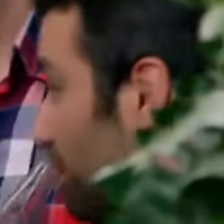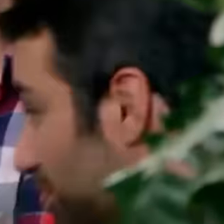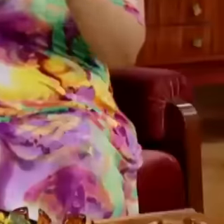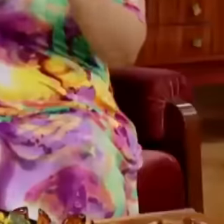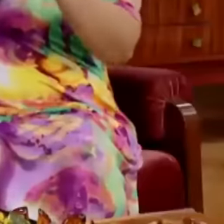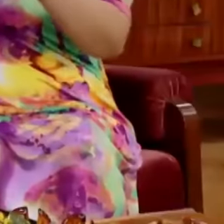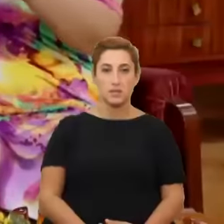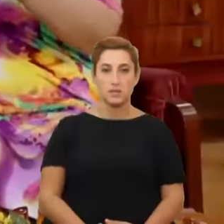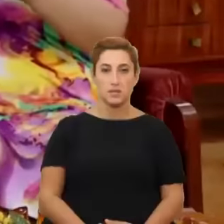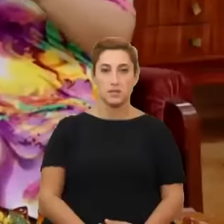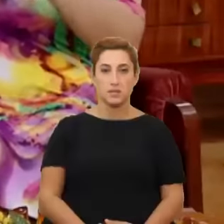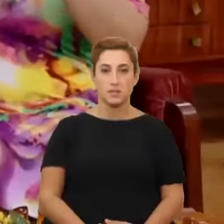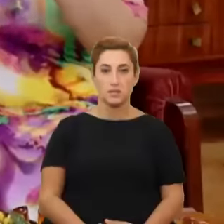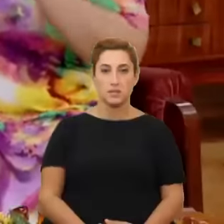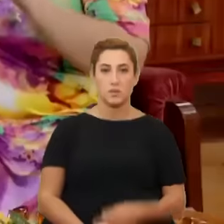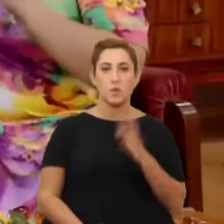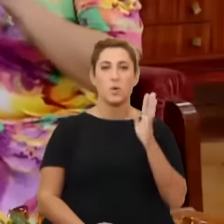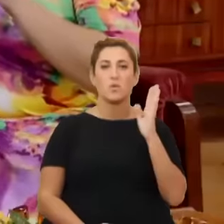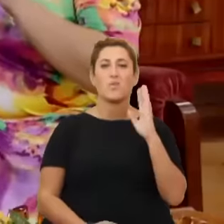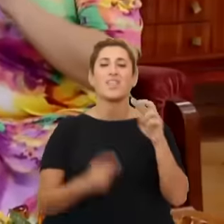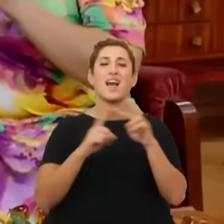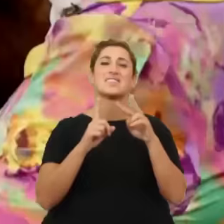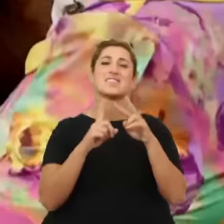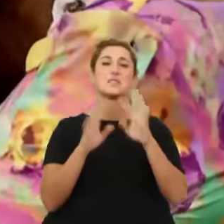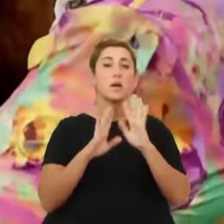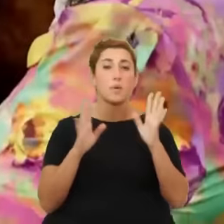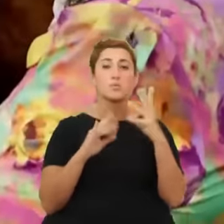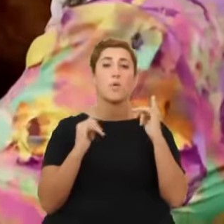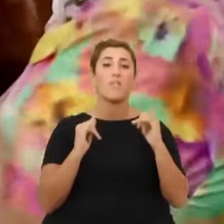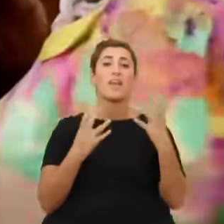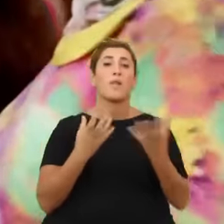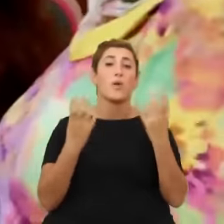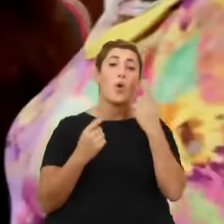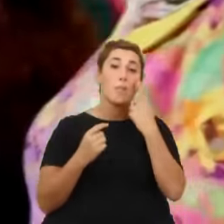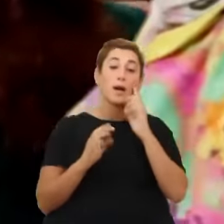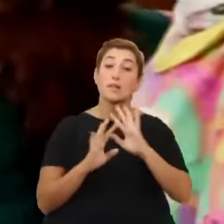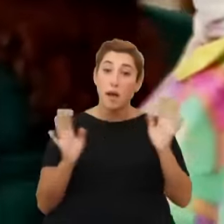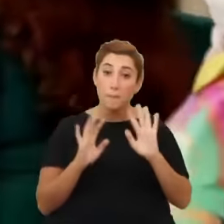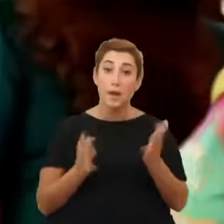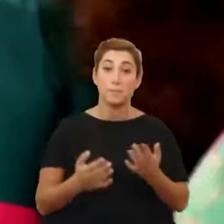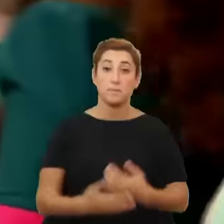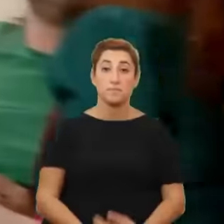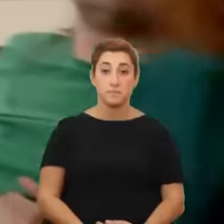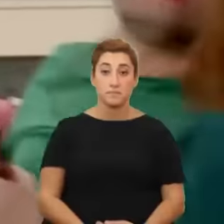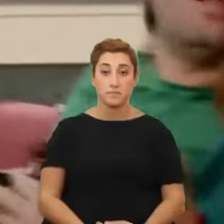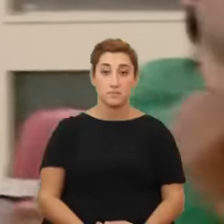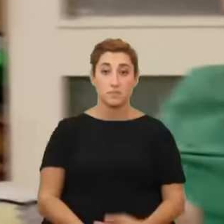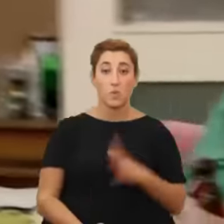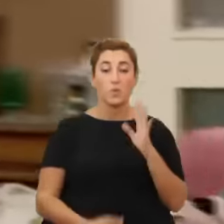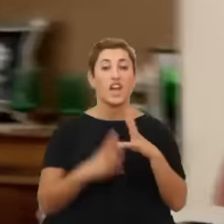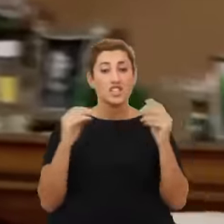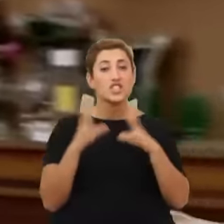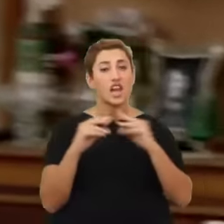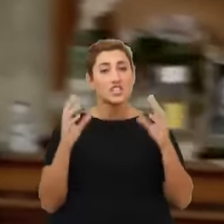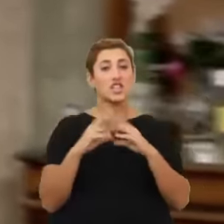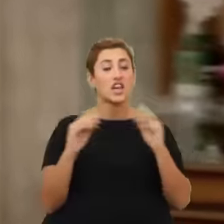Nazlı Şahin'e pansuman yapıyor. Of, tamam. Nazlı. Tamam. Çok yanıyor. Yanıyor bak işte. Tamam. Yanıyor. Tamam, öyle geçti. De yanıyor